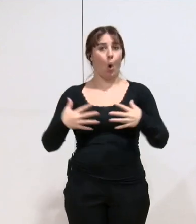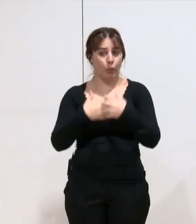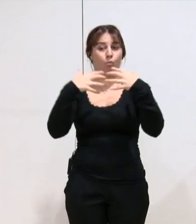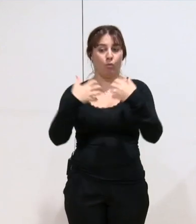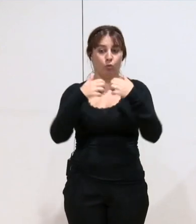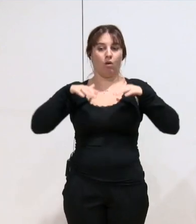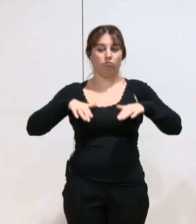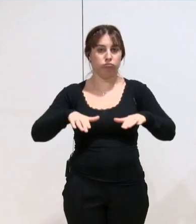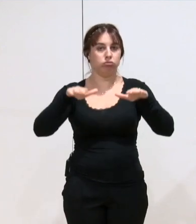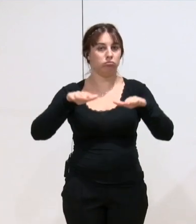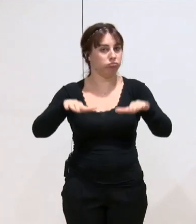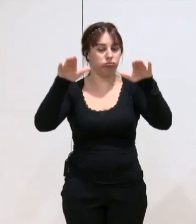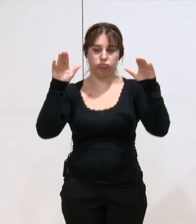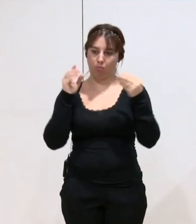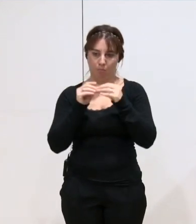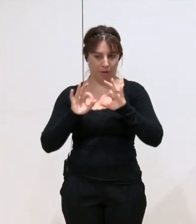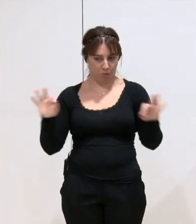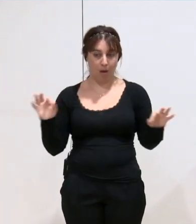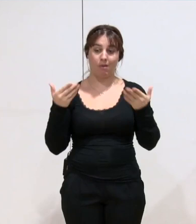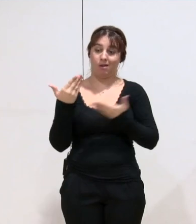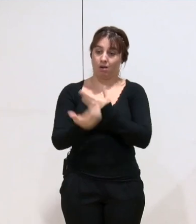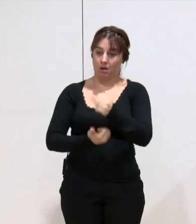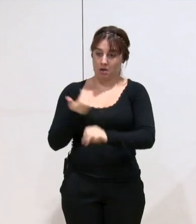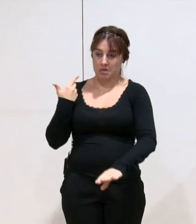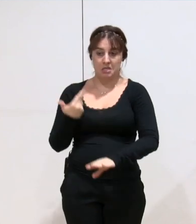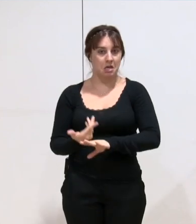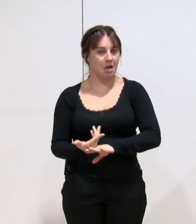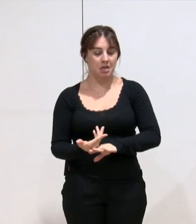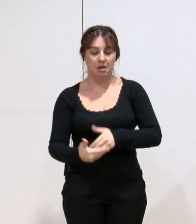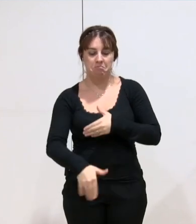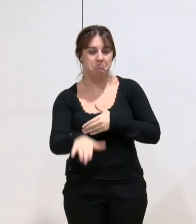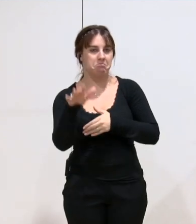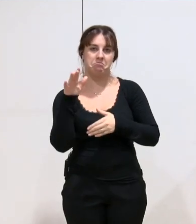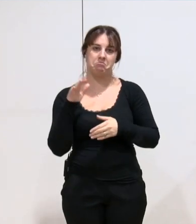n'ont pas posé de soucis. Cette année, manifestement, avec